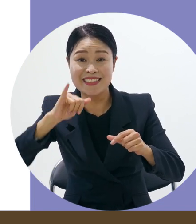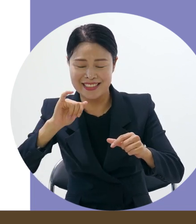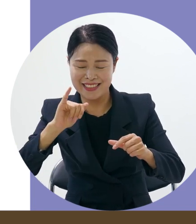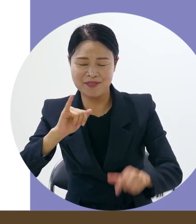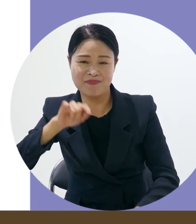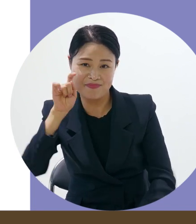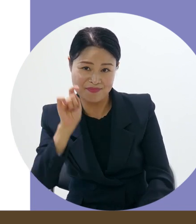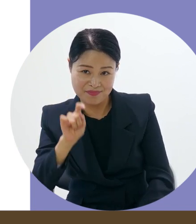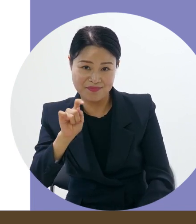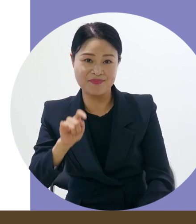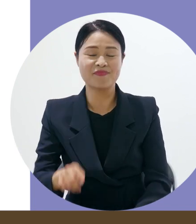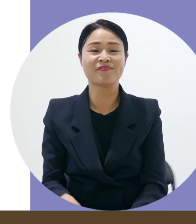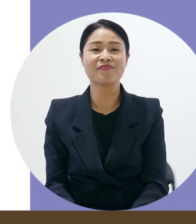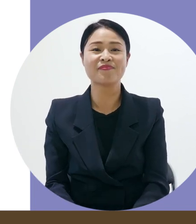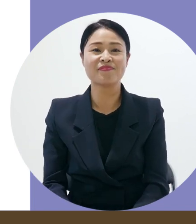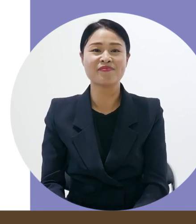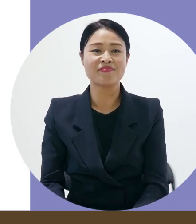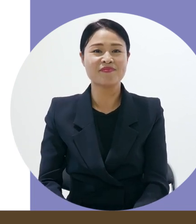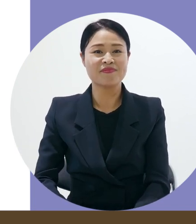누릅니다.